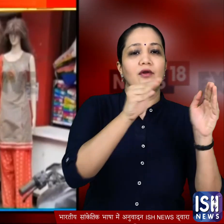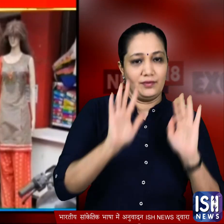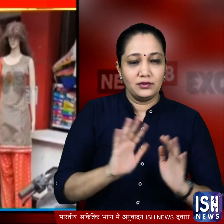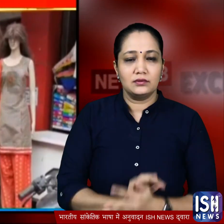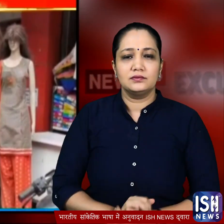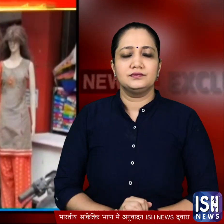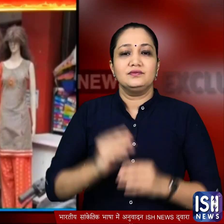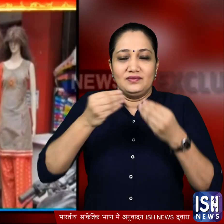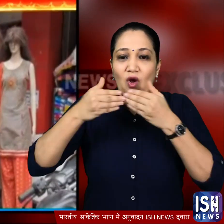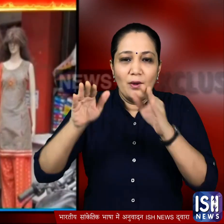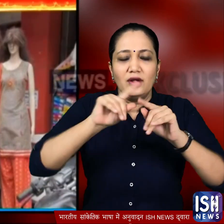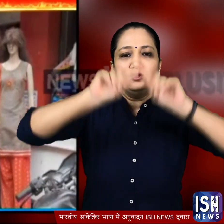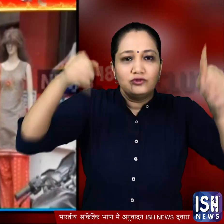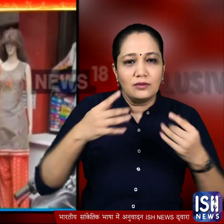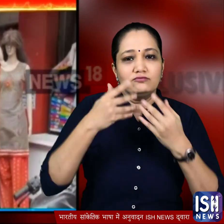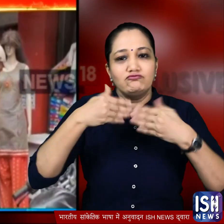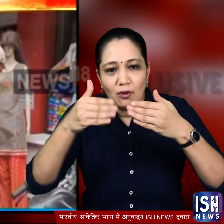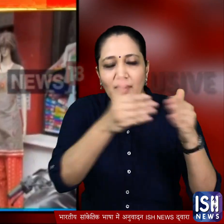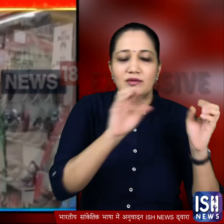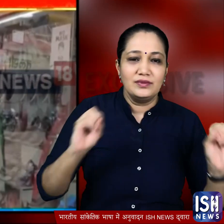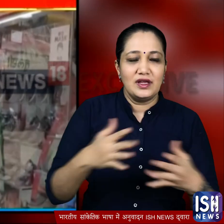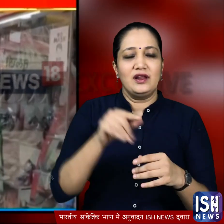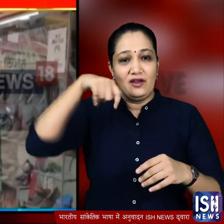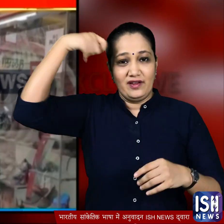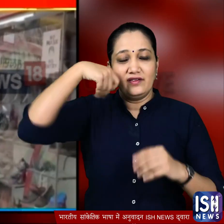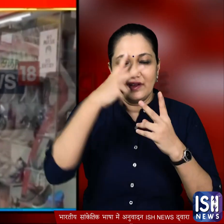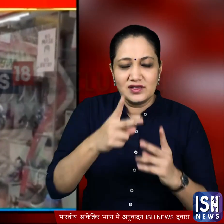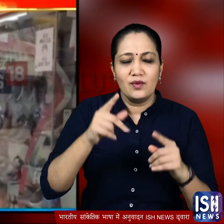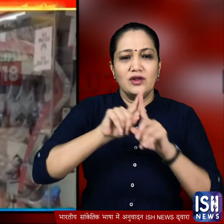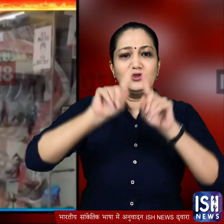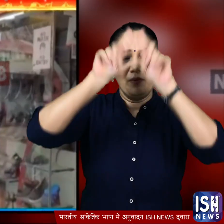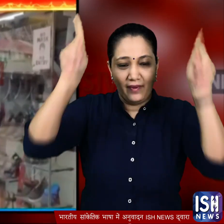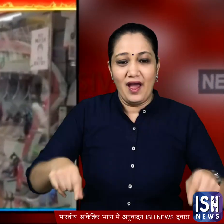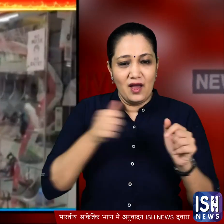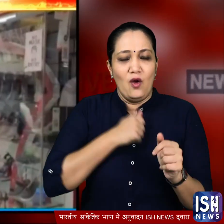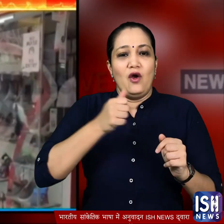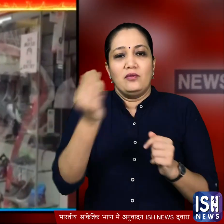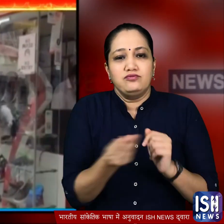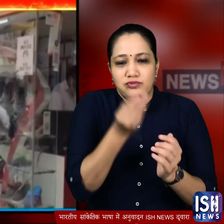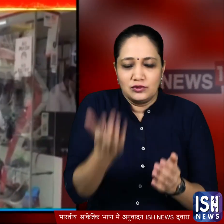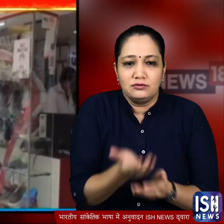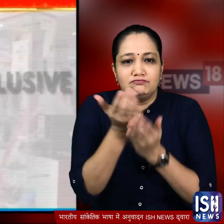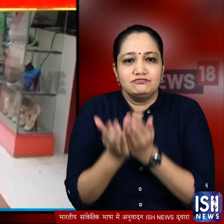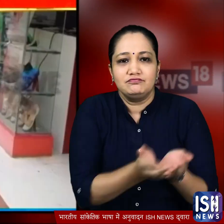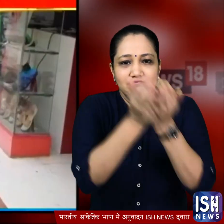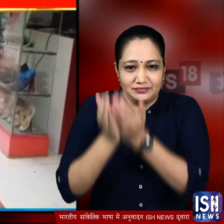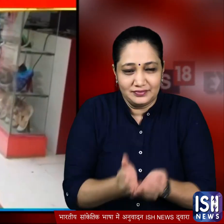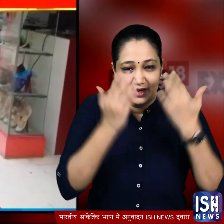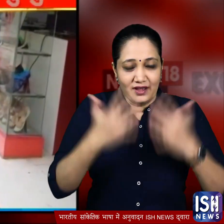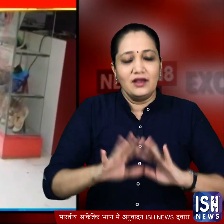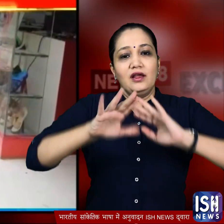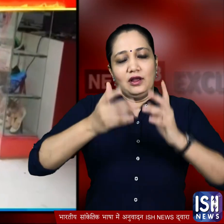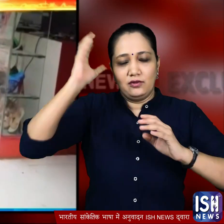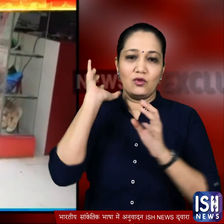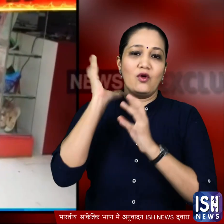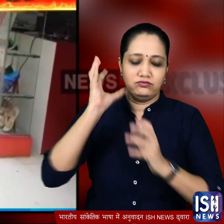लिया। पाबंदियों में ढील मिलते ही बाजारों की रौनक लौटने लगी। सामने आई एक तस्वीर में तो एक आदमी अपनी दुकान के बाहर पूजा करता दिखा। पूजा करने के